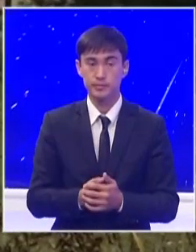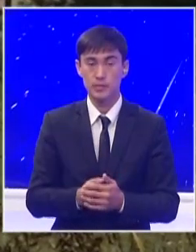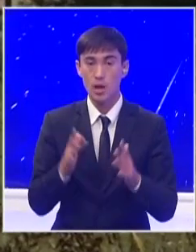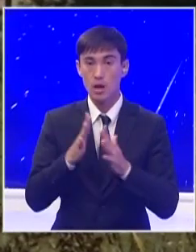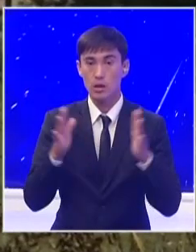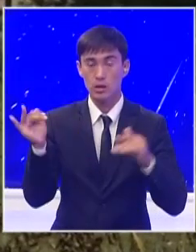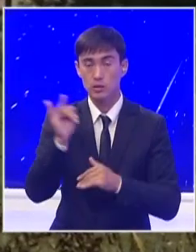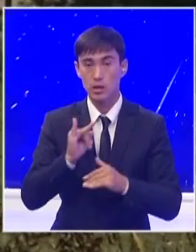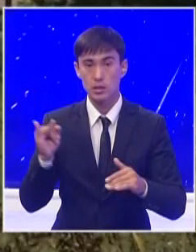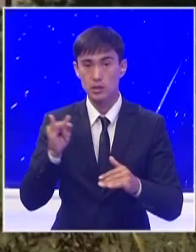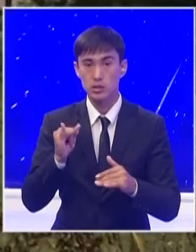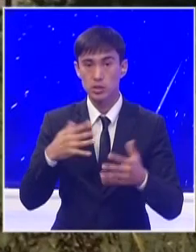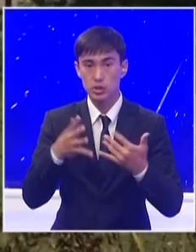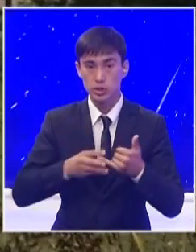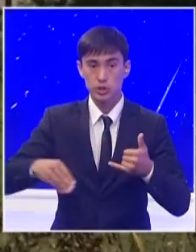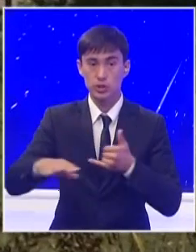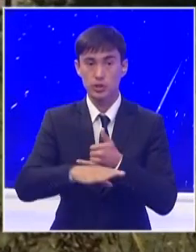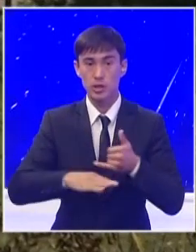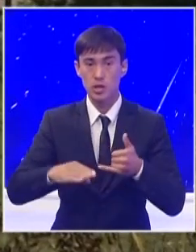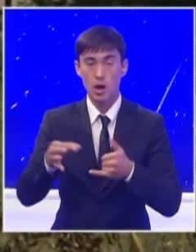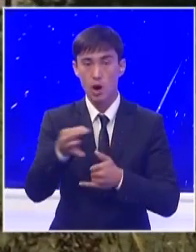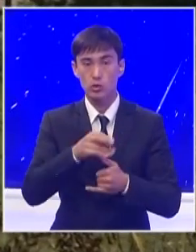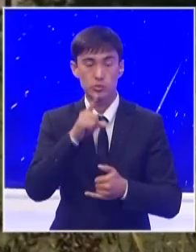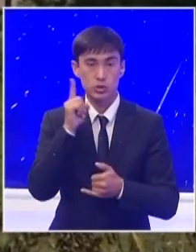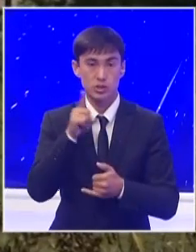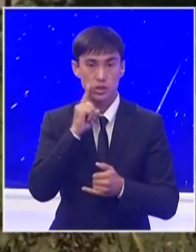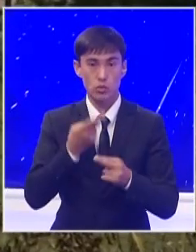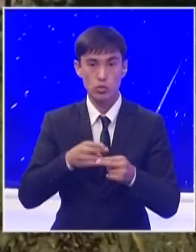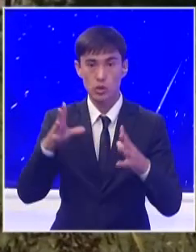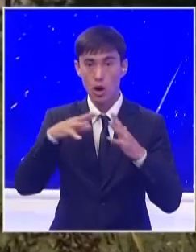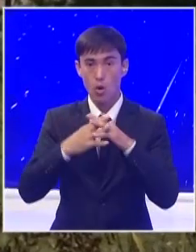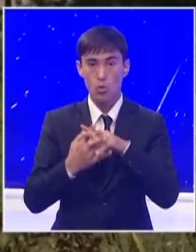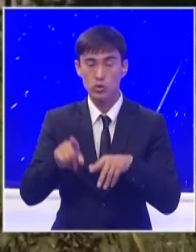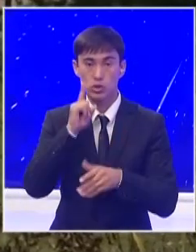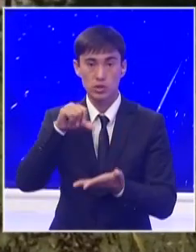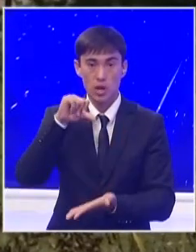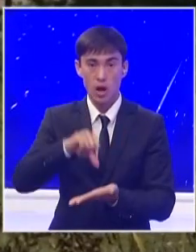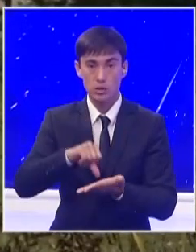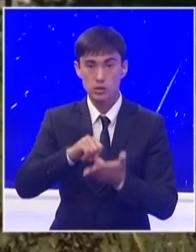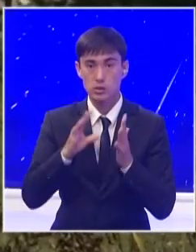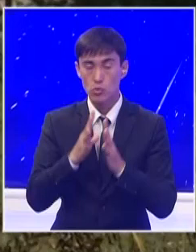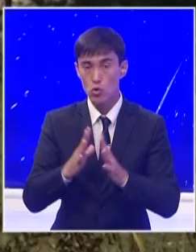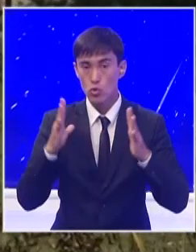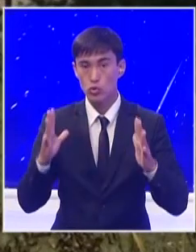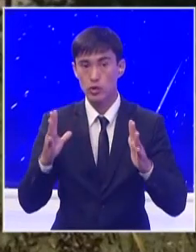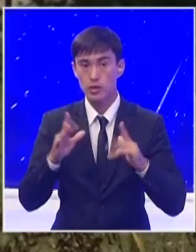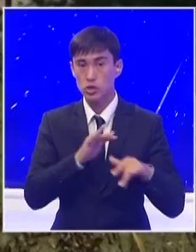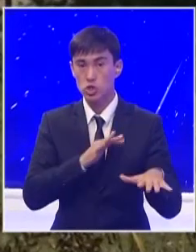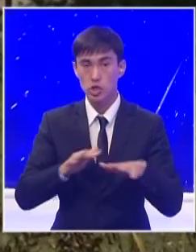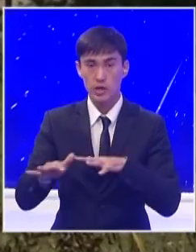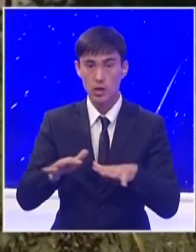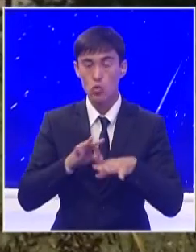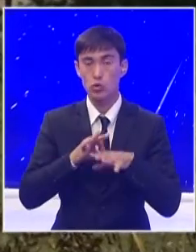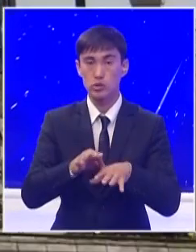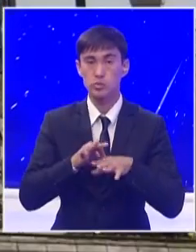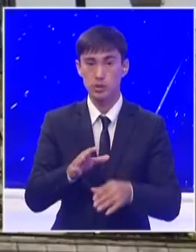тарихы тереңде жатқан Қарақыстақ жерінде ауданымыздың жастарын, осы ауылдың жастарын қатыстырып отырып, үлкен шара